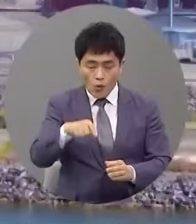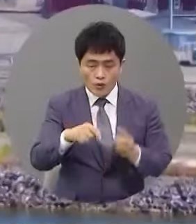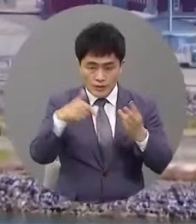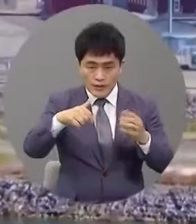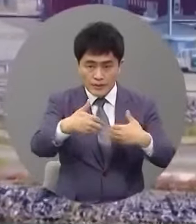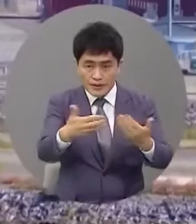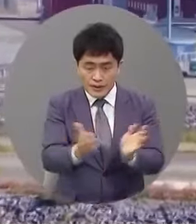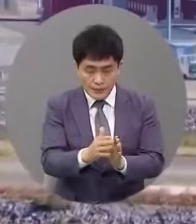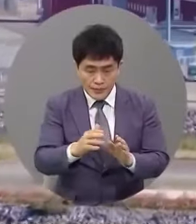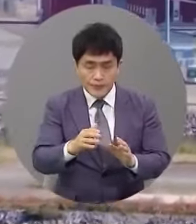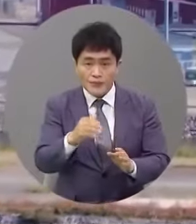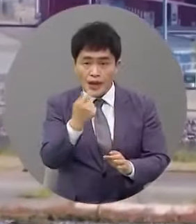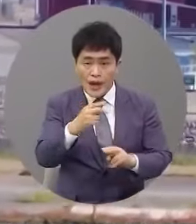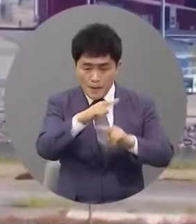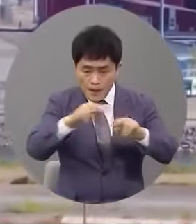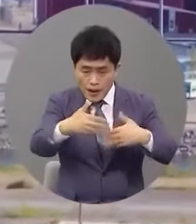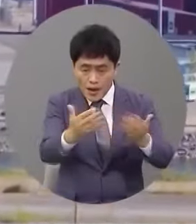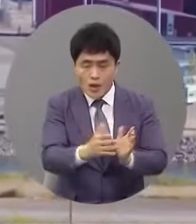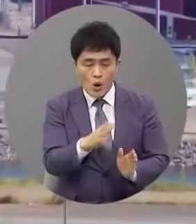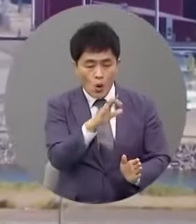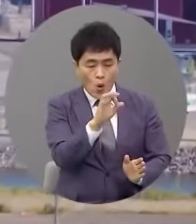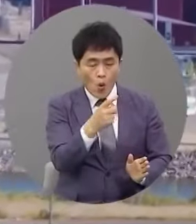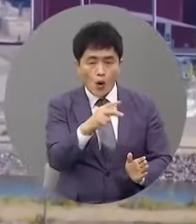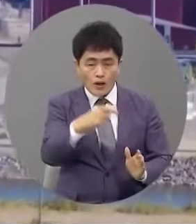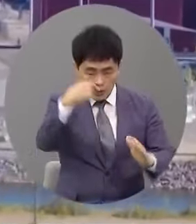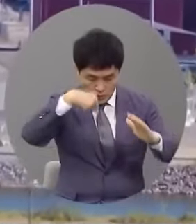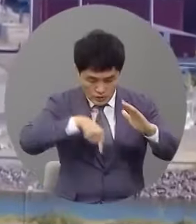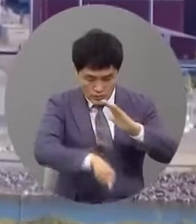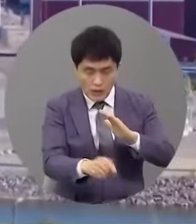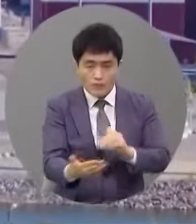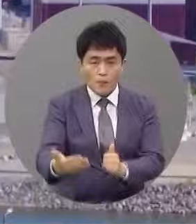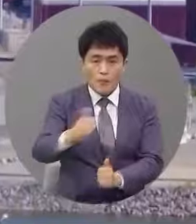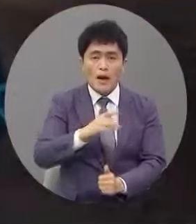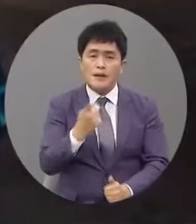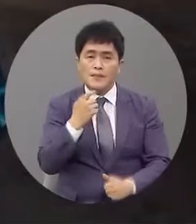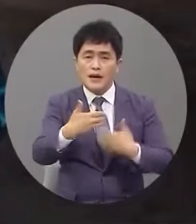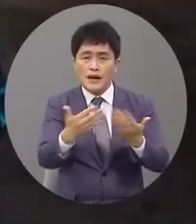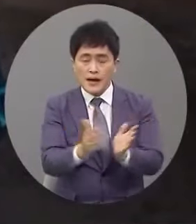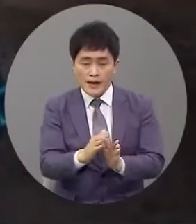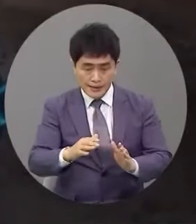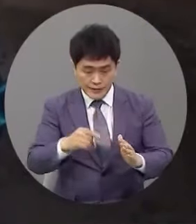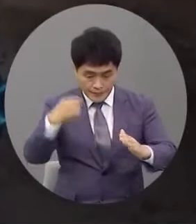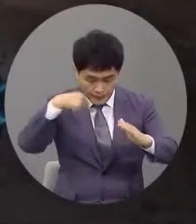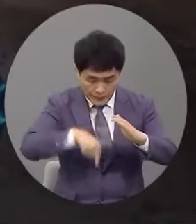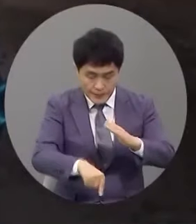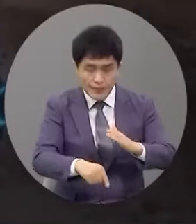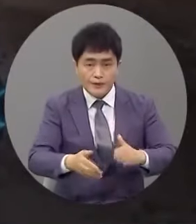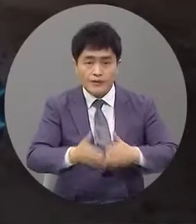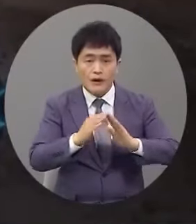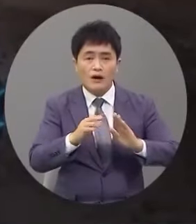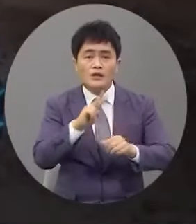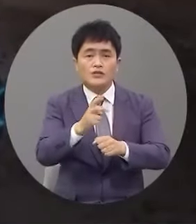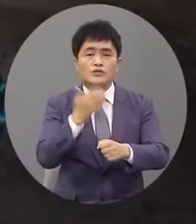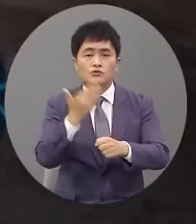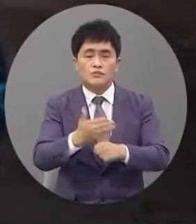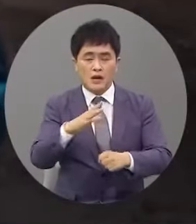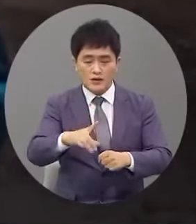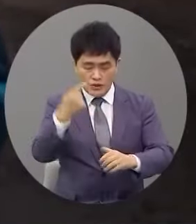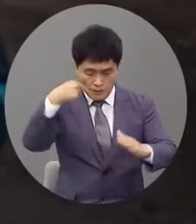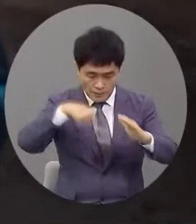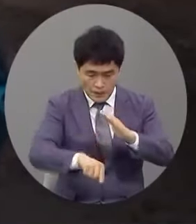나오는 핵 폐기물을 이곳 온칼로에 매장합니다. 핀란드는 최종 처분장을 찾은 뒤 29년 만에 첫